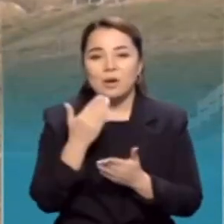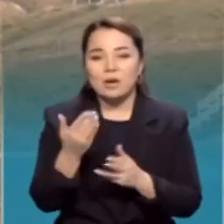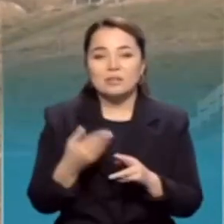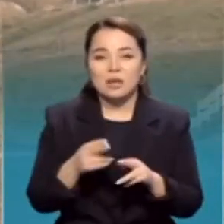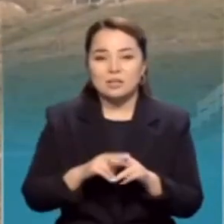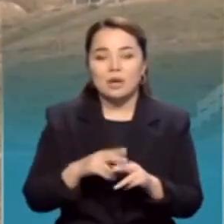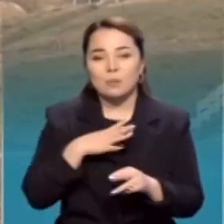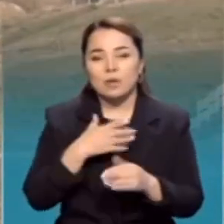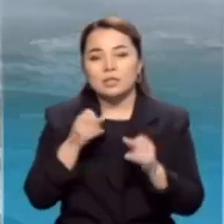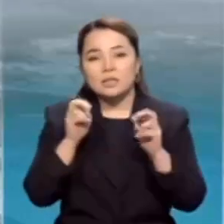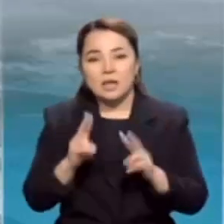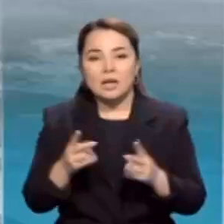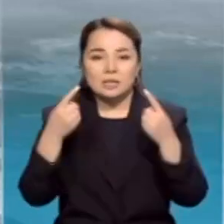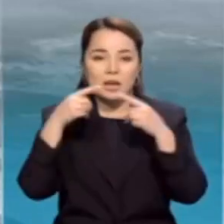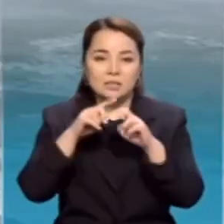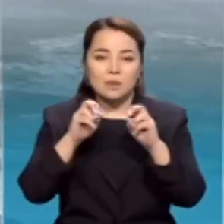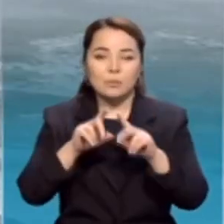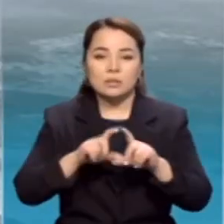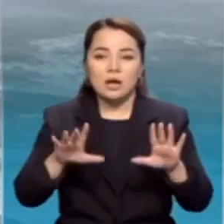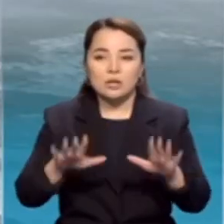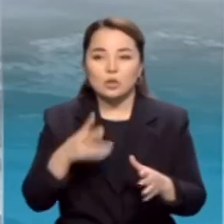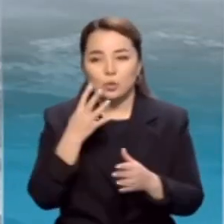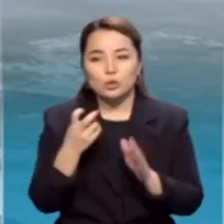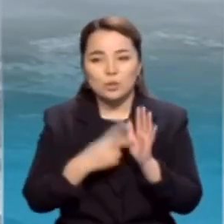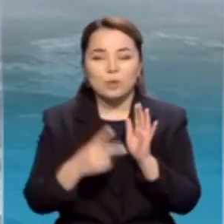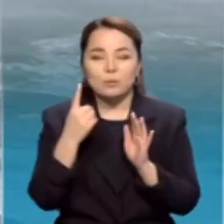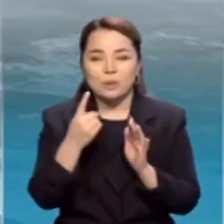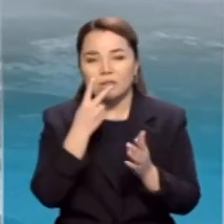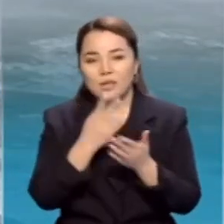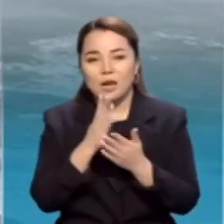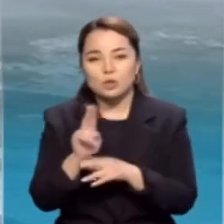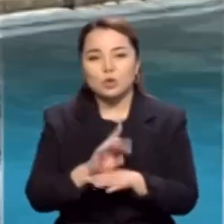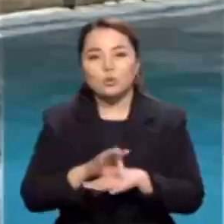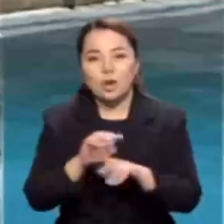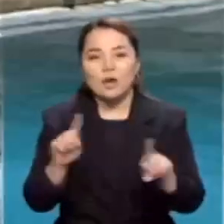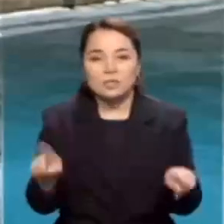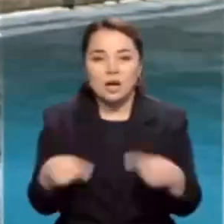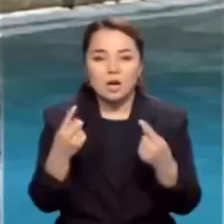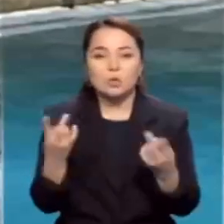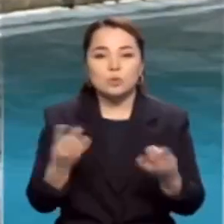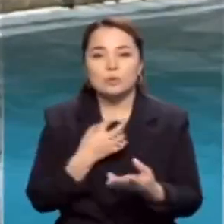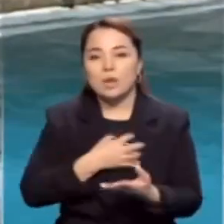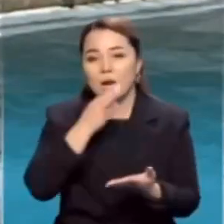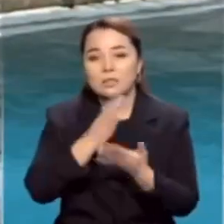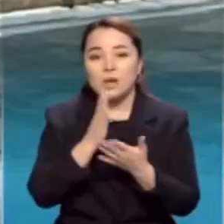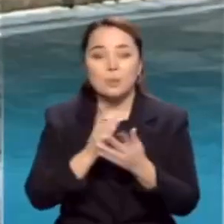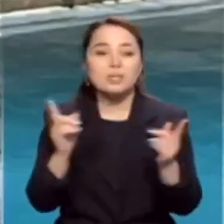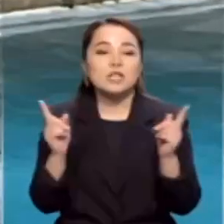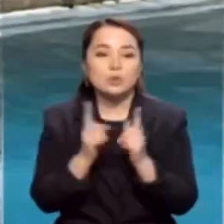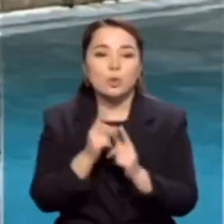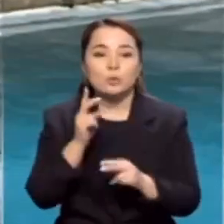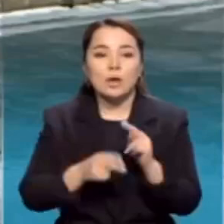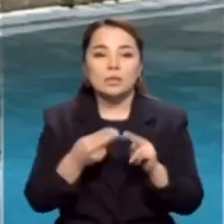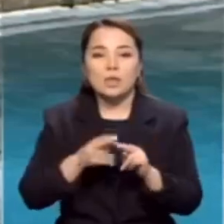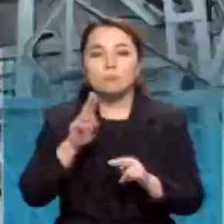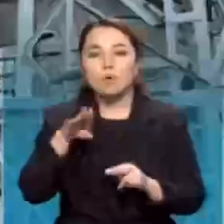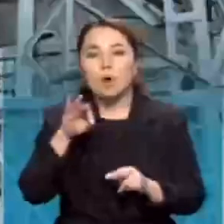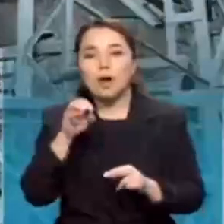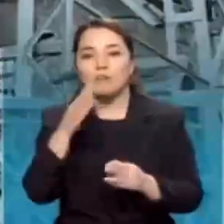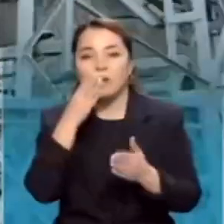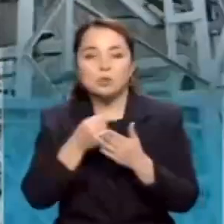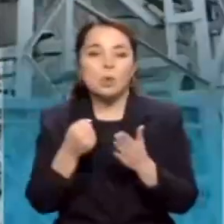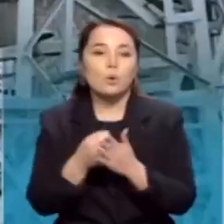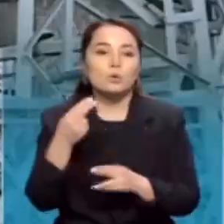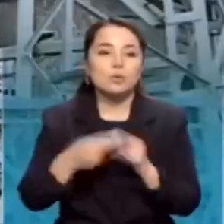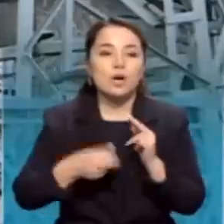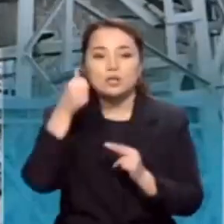бірге гидротехникалық нысандардың 471-і жөндеуді және жаңғыртуды қажет етеді. Кездесу соңында Қасым Жомарт Тоқаев жыл соңына